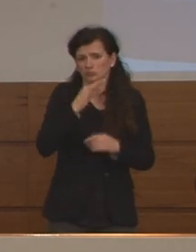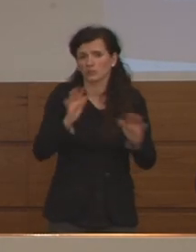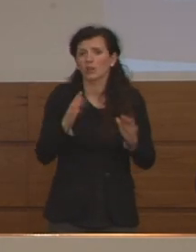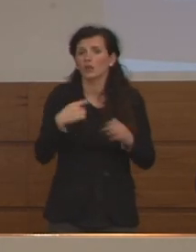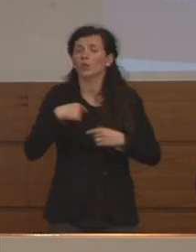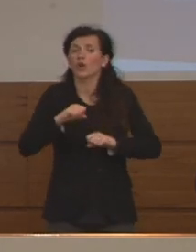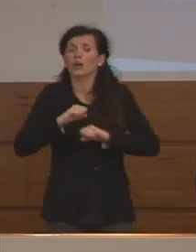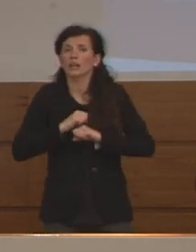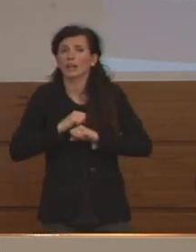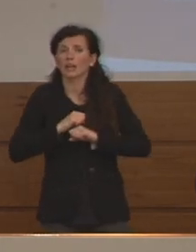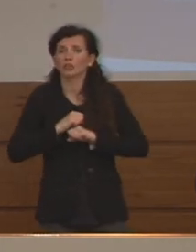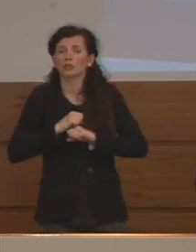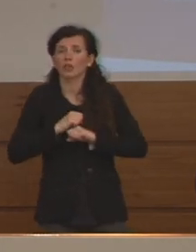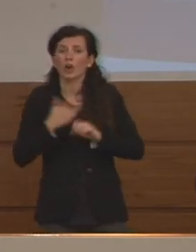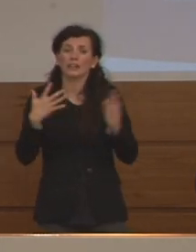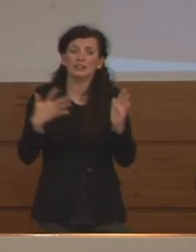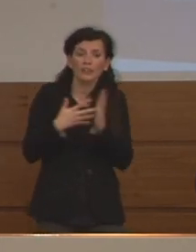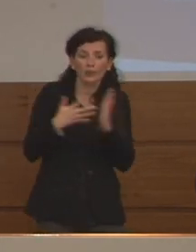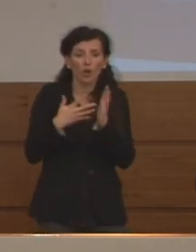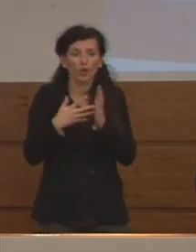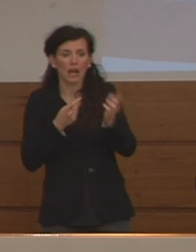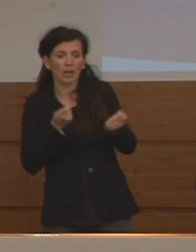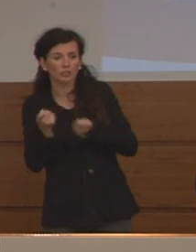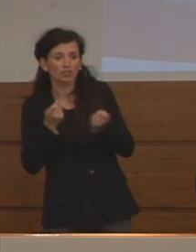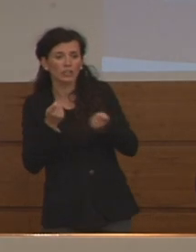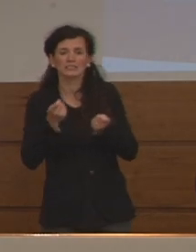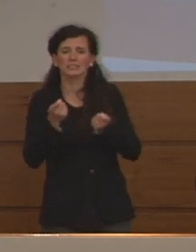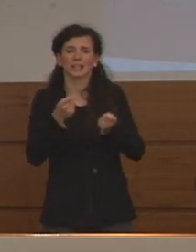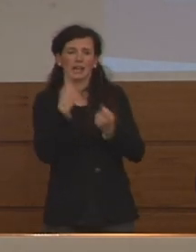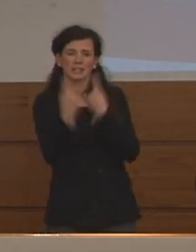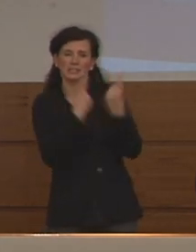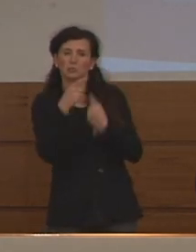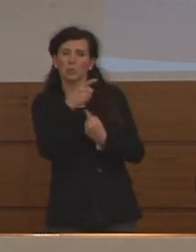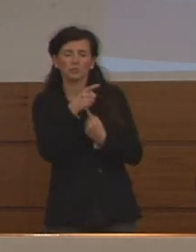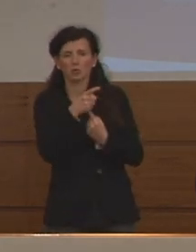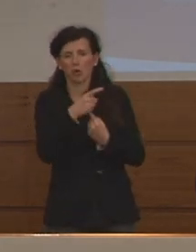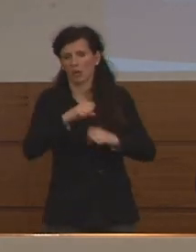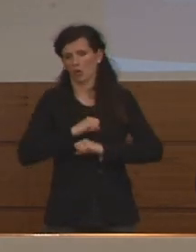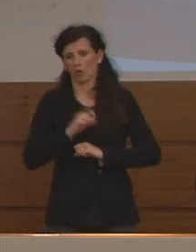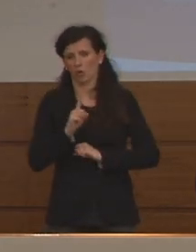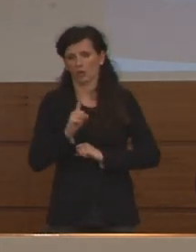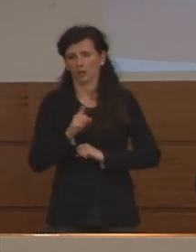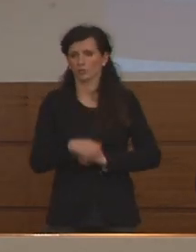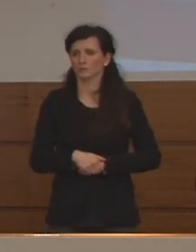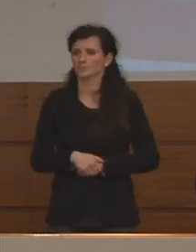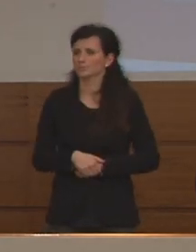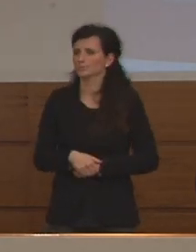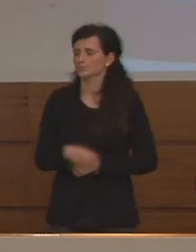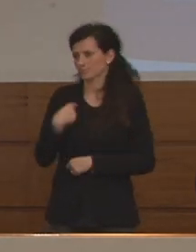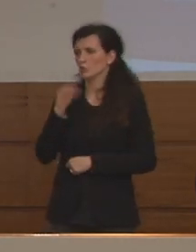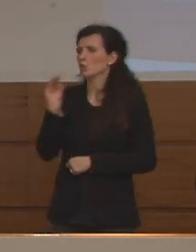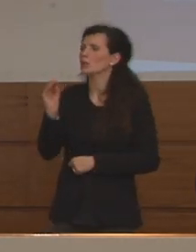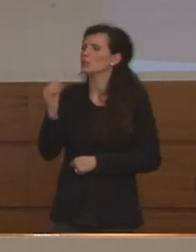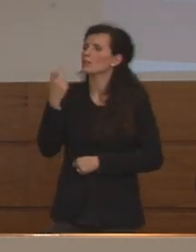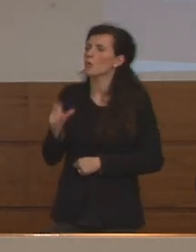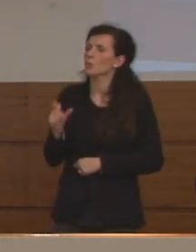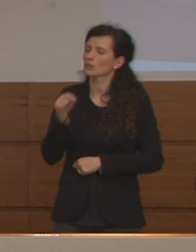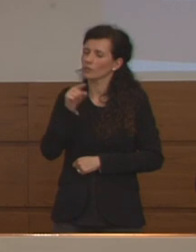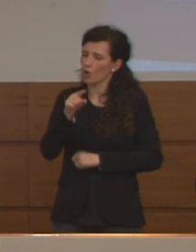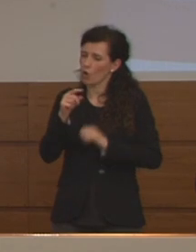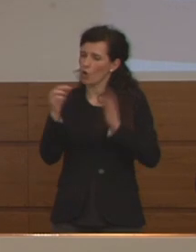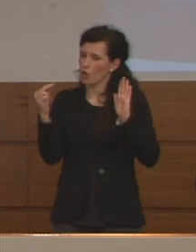alcuna difficoltà nel rappresentare nel gestire la vicenda bergamasca glielo chiedevo semplicemente perché quella